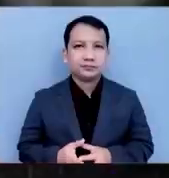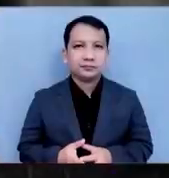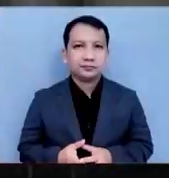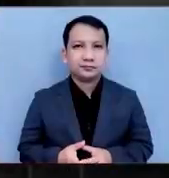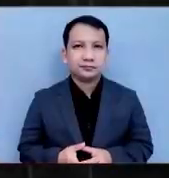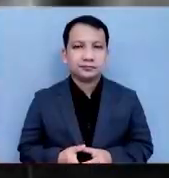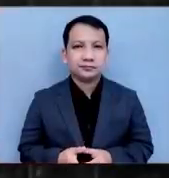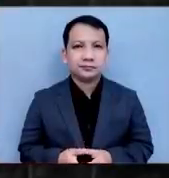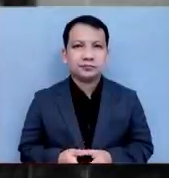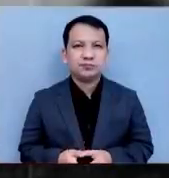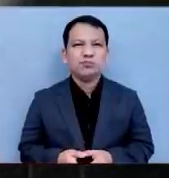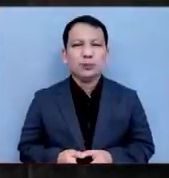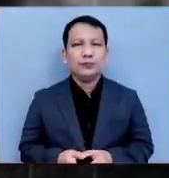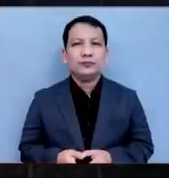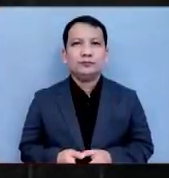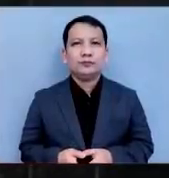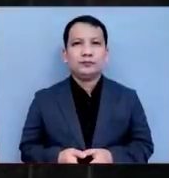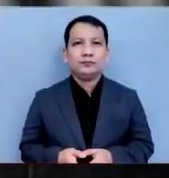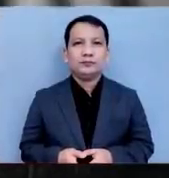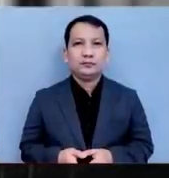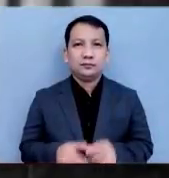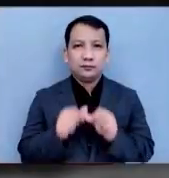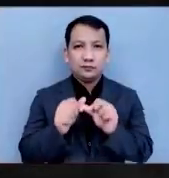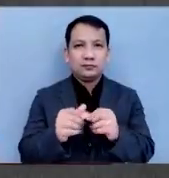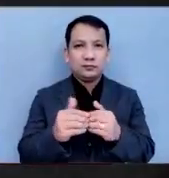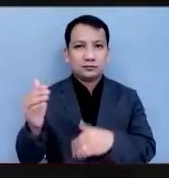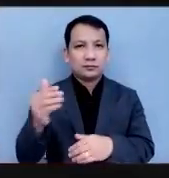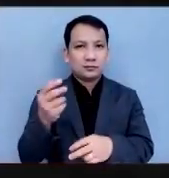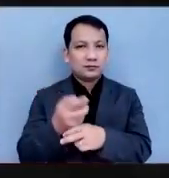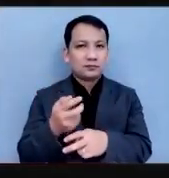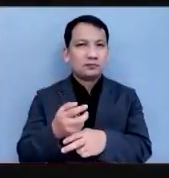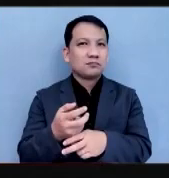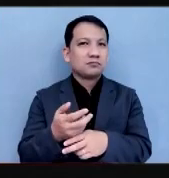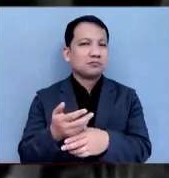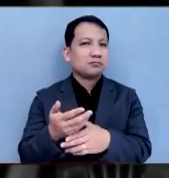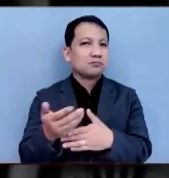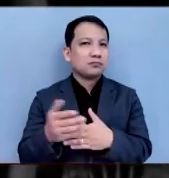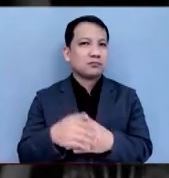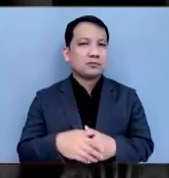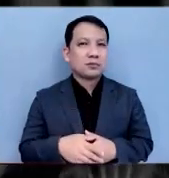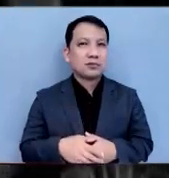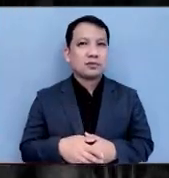now going to progress to some steps which are a bit more difficult.